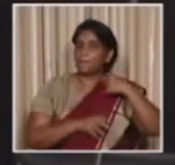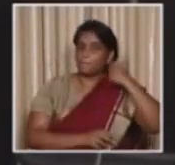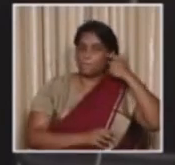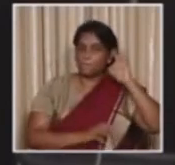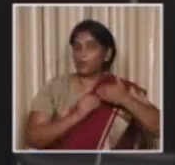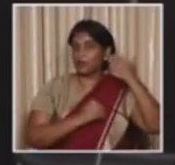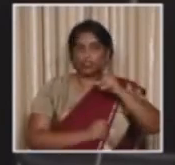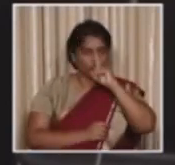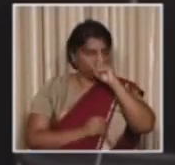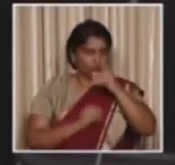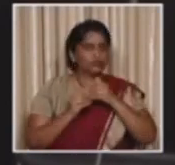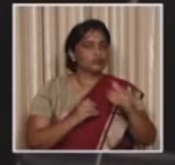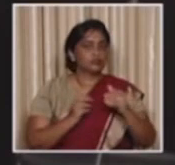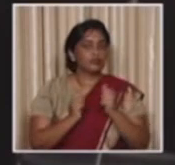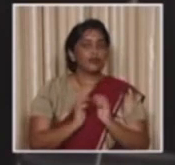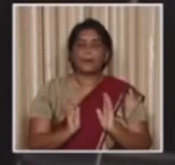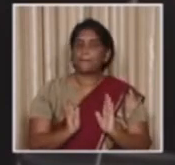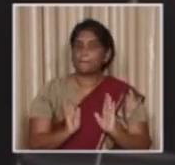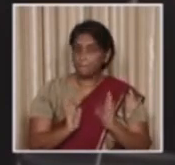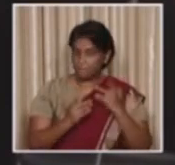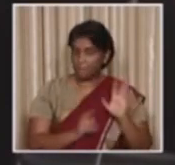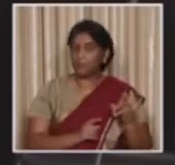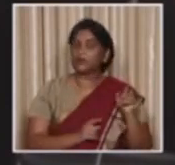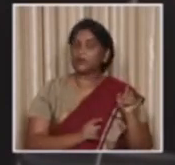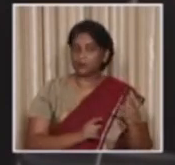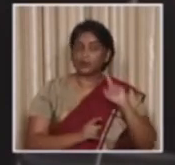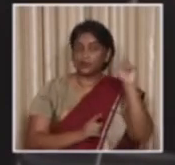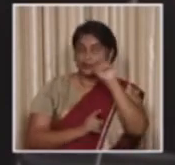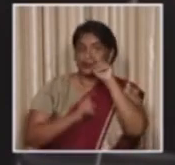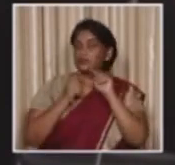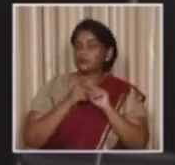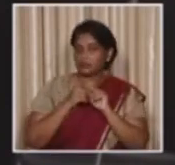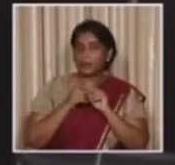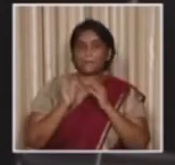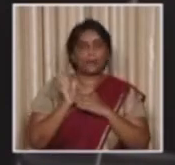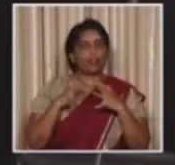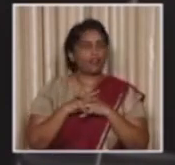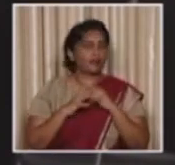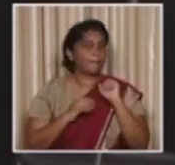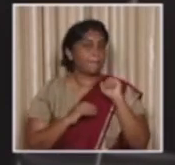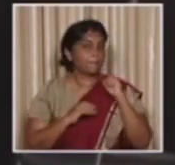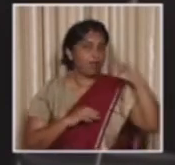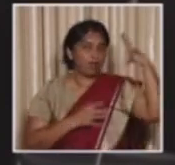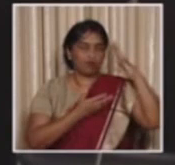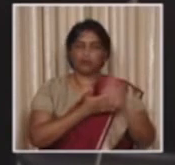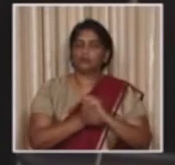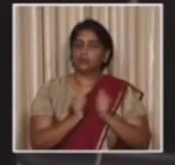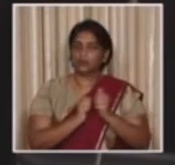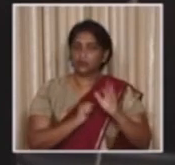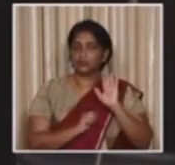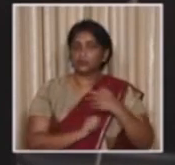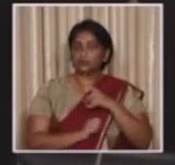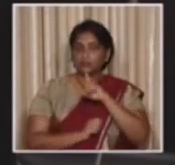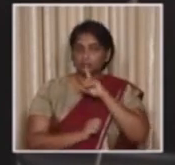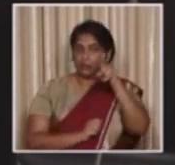වෙනවා එළමෙන සතිය වෙන විට වැඩ කටයුතු ආරම්භ කරන්න පළවෙනි අදියර හැටියට මෙගවොට් 50ක් සූර්ය බලෙන් උත්පාදනය කරන්න. නමුත් මම ඔබතුමා